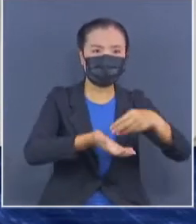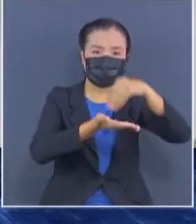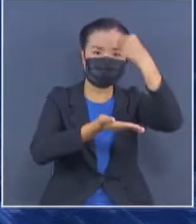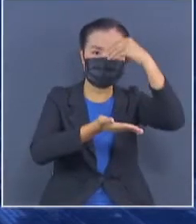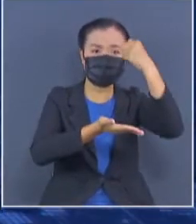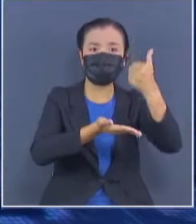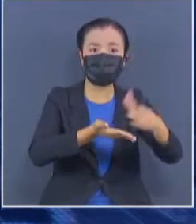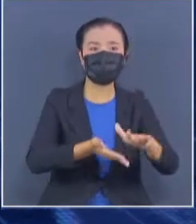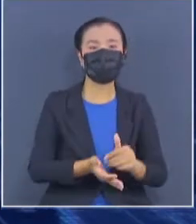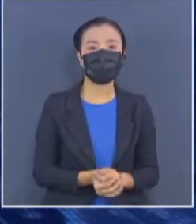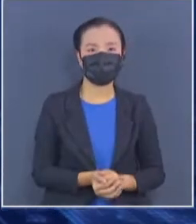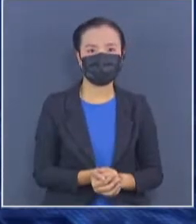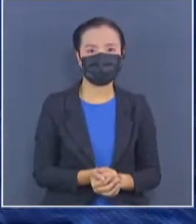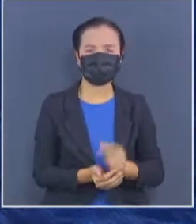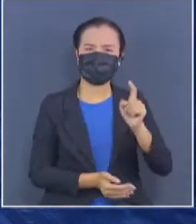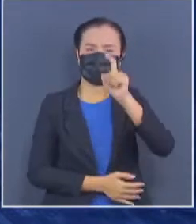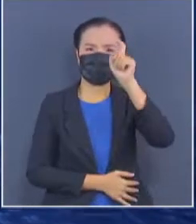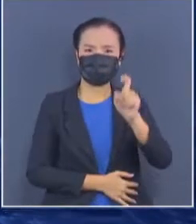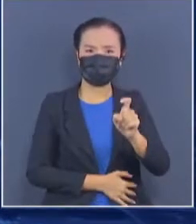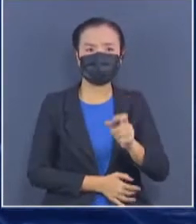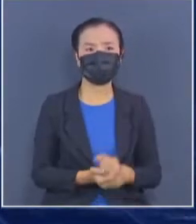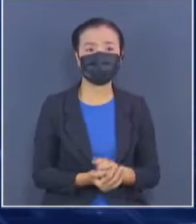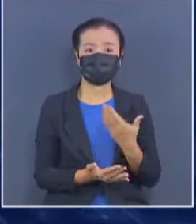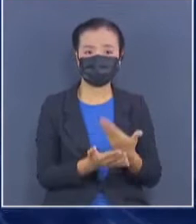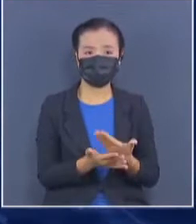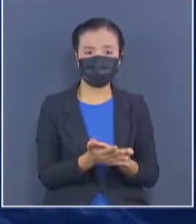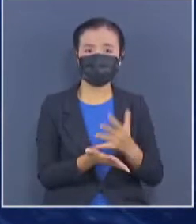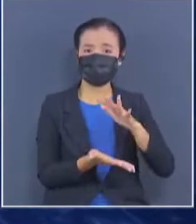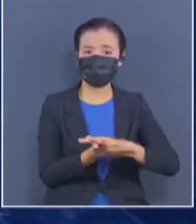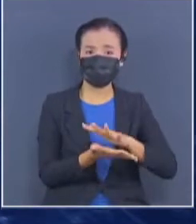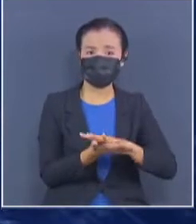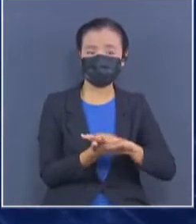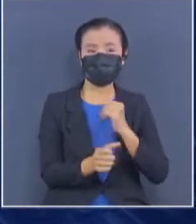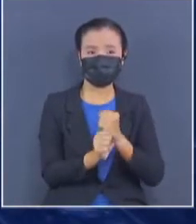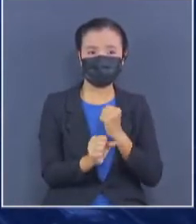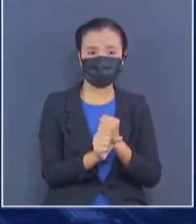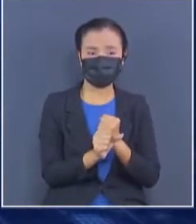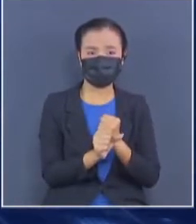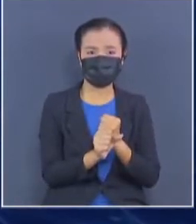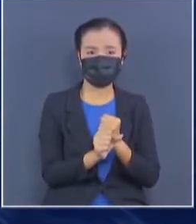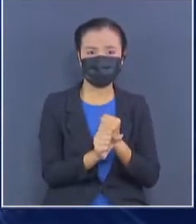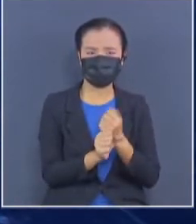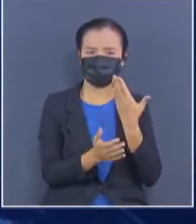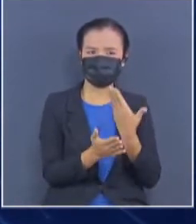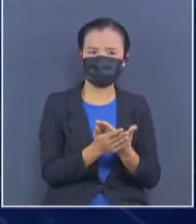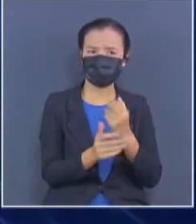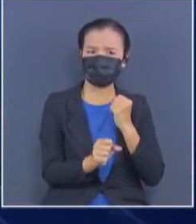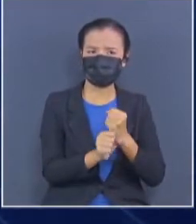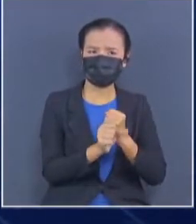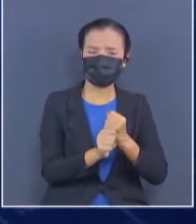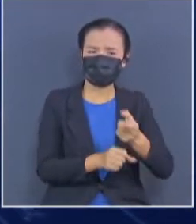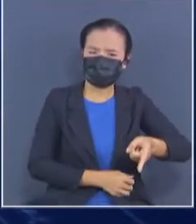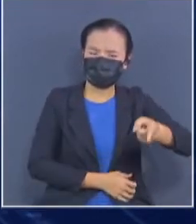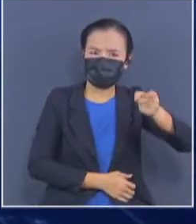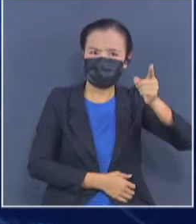เรียนไม่ได้งั้นตัวเล็กตั้งคำถามว่า Aใช้เงินโรงเรียนไปทำเนินการแบบนี้เนี่ยเอาเงินไปดำเนินการทำไมมัน